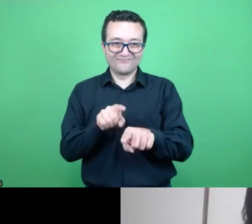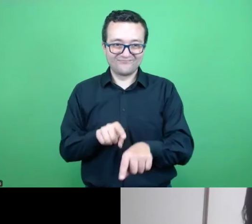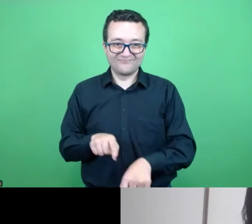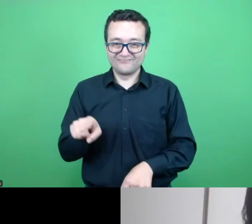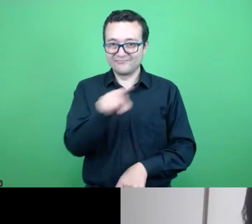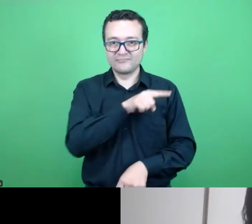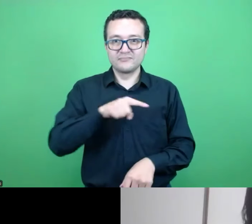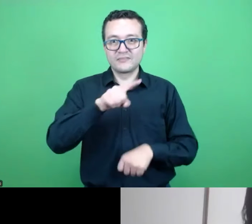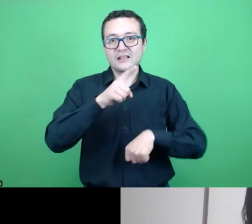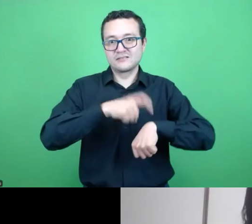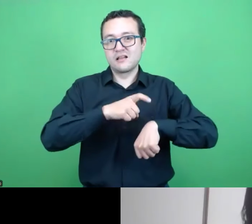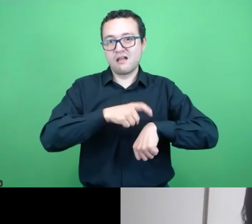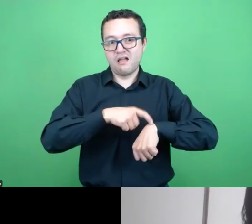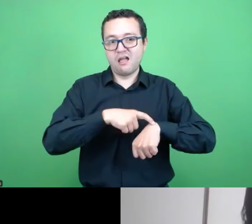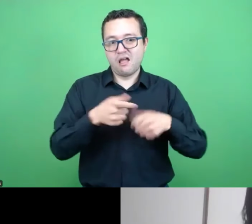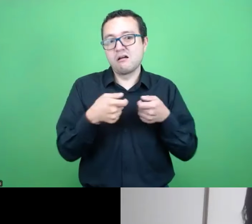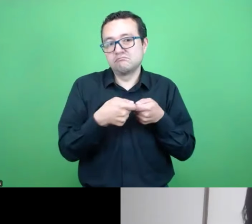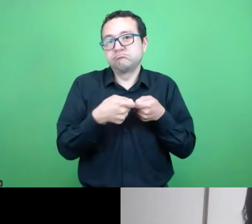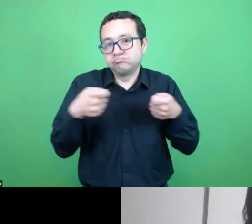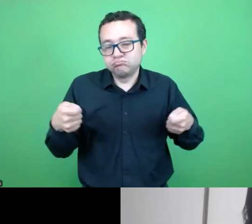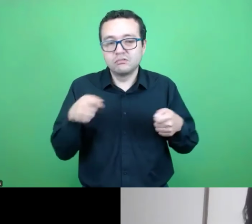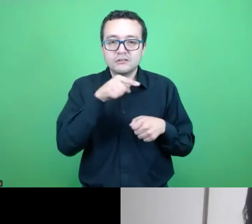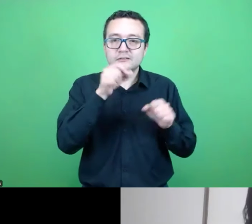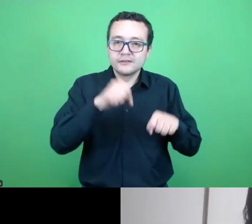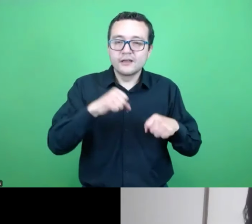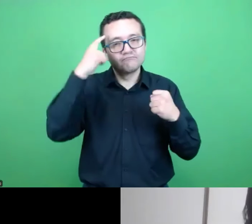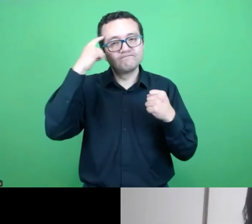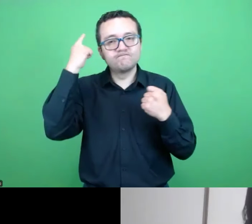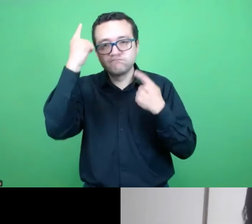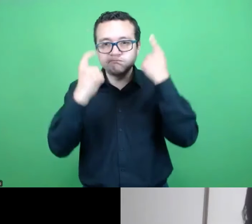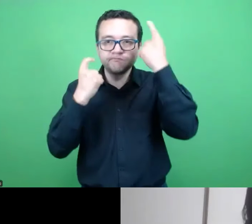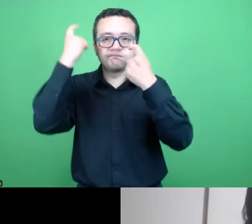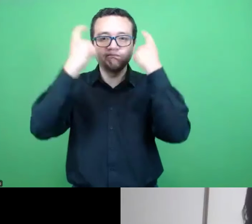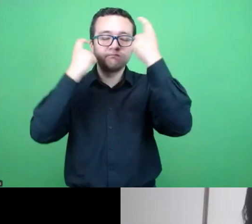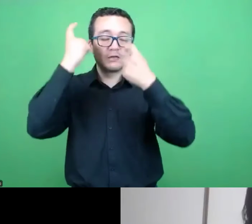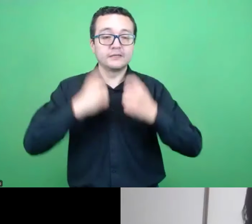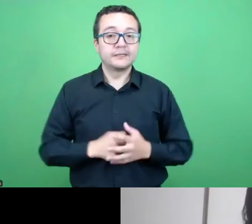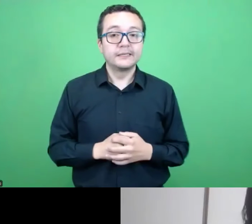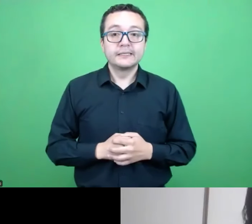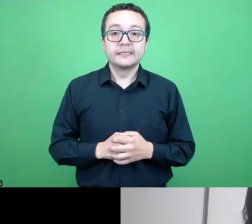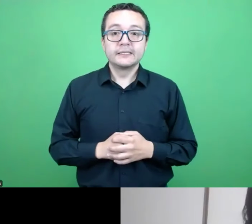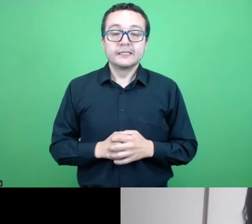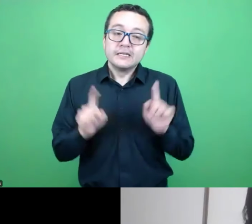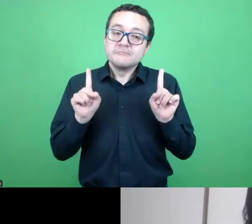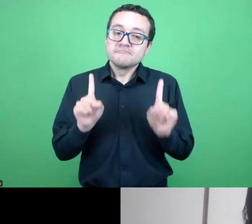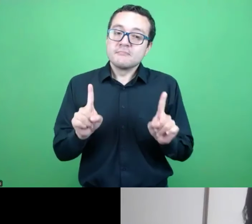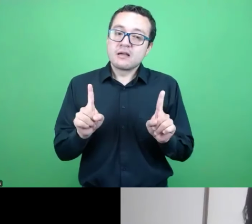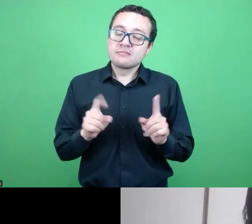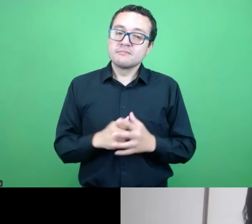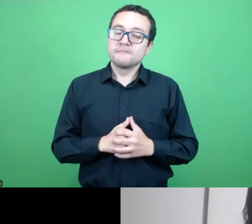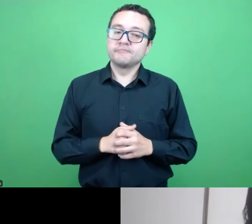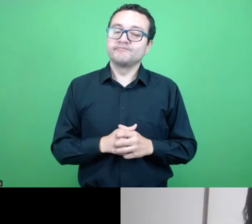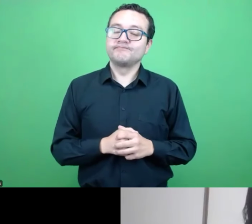mais également But l'approche que Fatou venait de the proposer. approach that Certainement, ça Fatum peut nous aider.